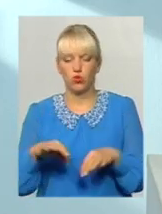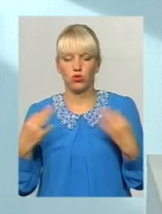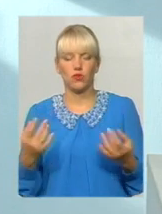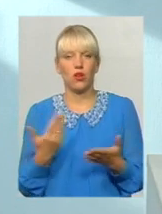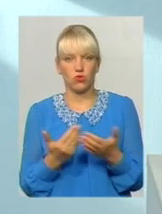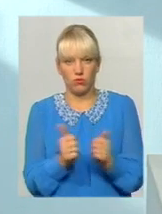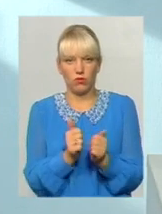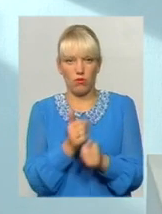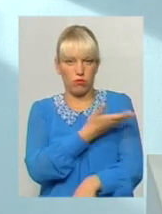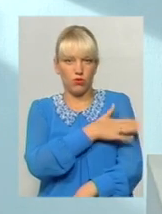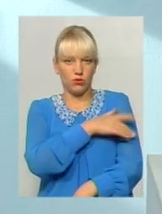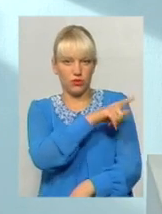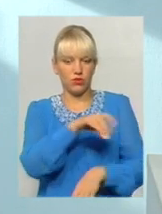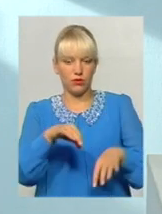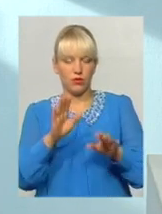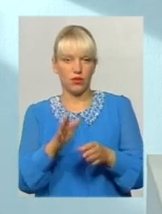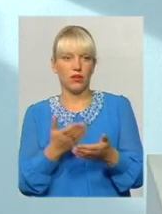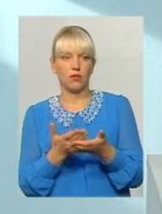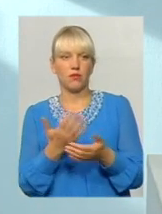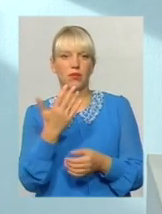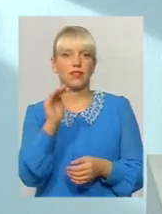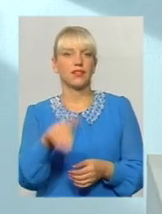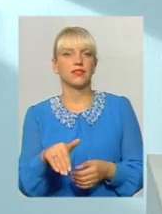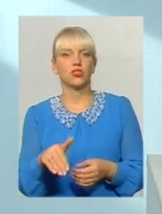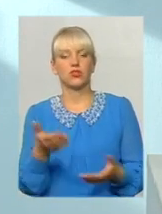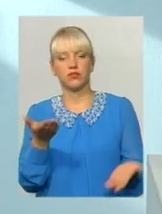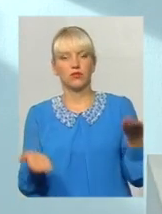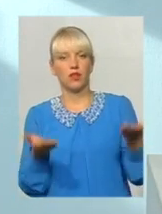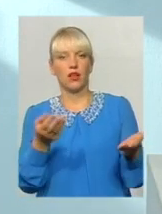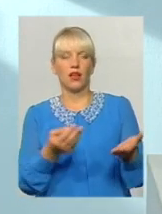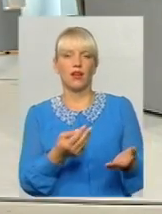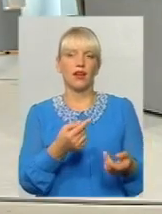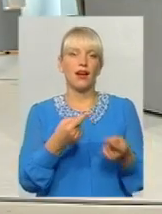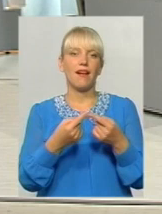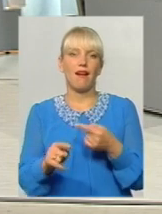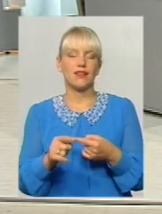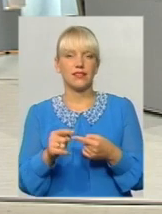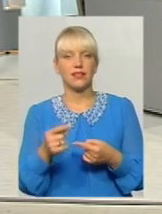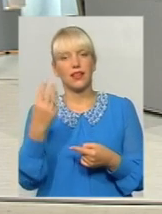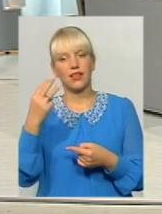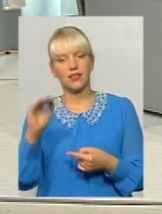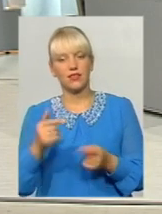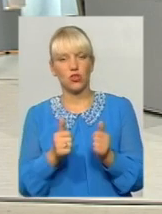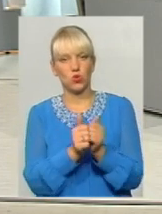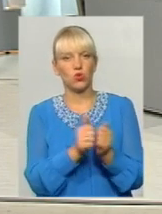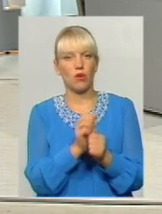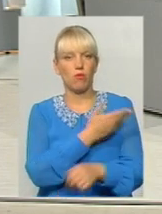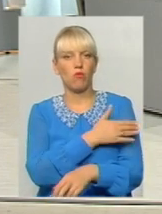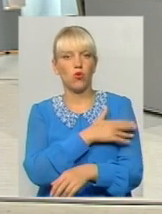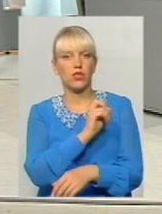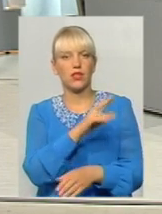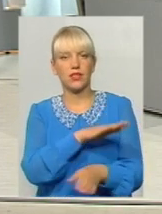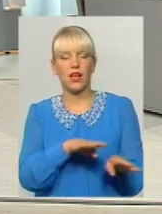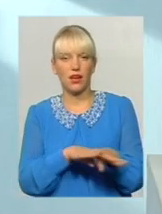сусідній країні, да, цей транспортний засіб вже буде 5. Да, тисяч. Ну, 3 тисячі євро різниця, да, це країна Європи, наші сусідні, Польща, да, яке за